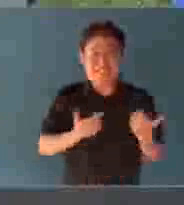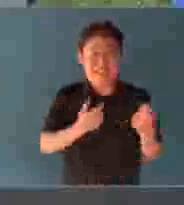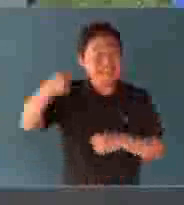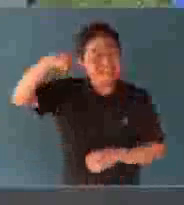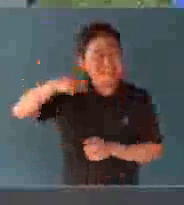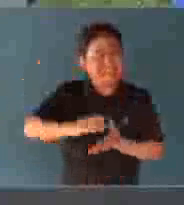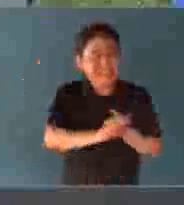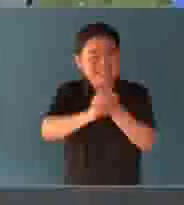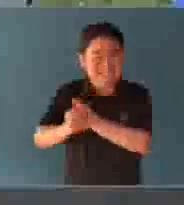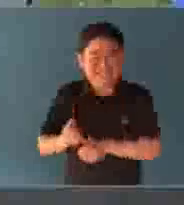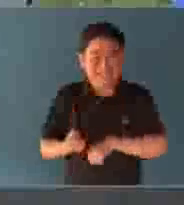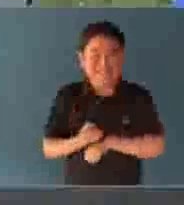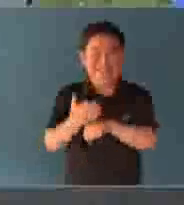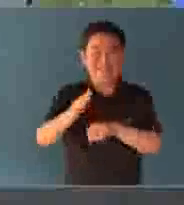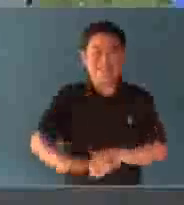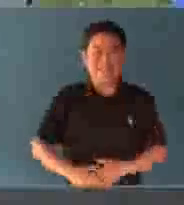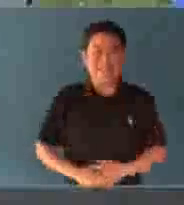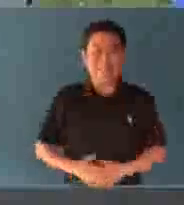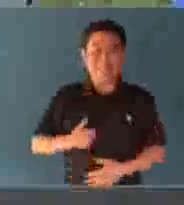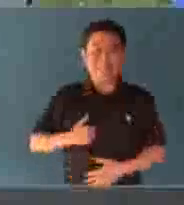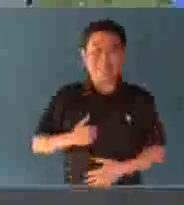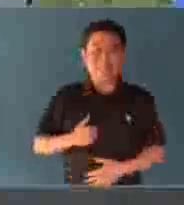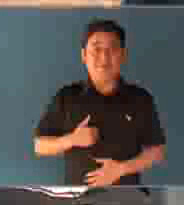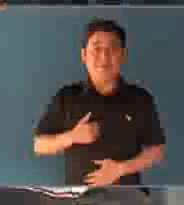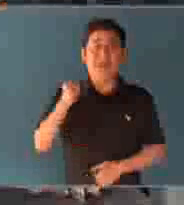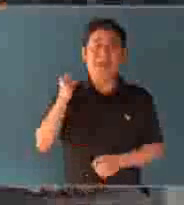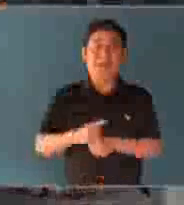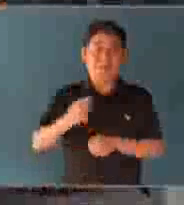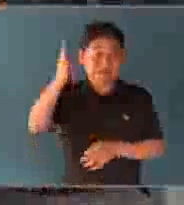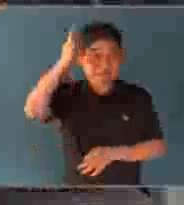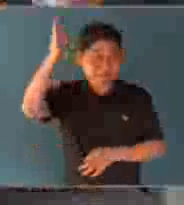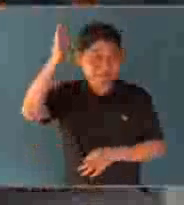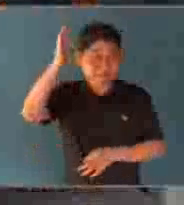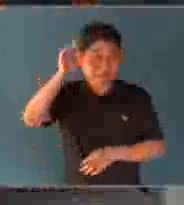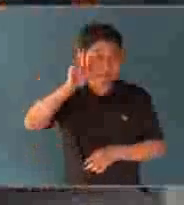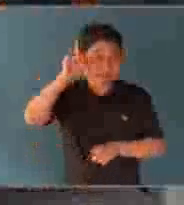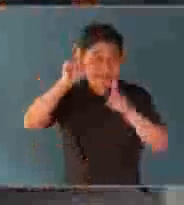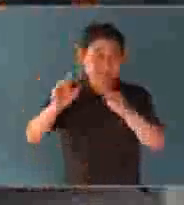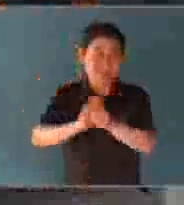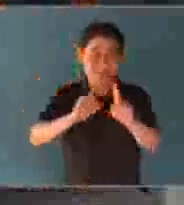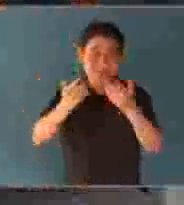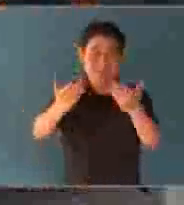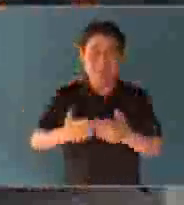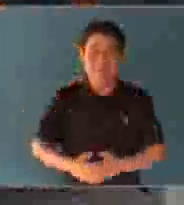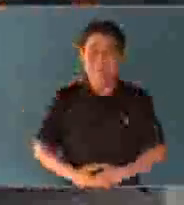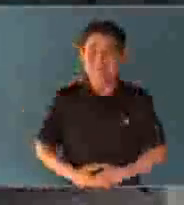동병상련의 정을 전하는 바입니다. 저는 이미 다시 나고 있습니다. 다시 한번 위로의